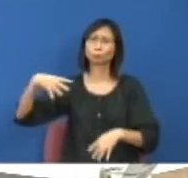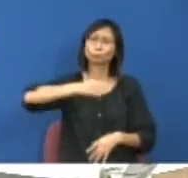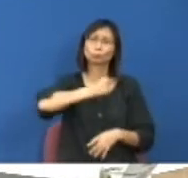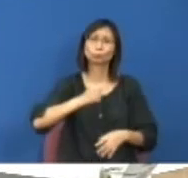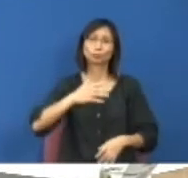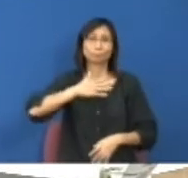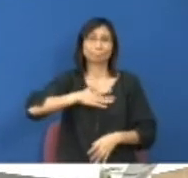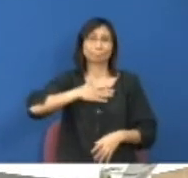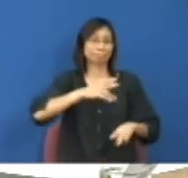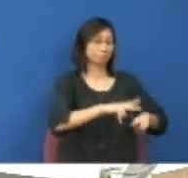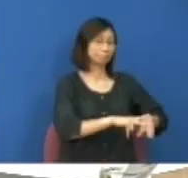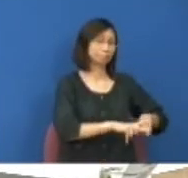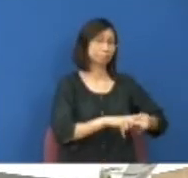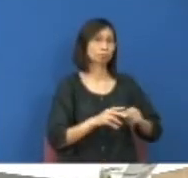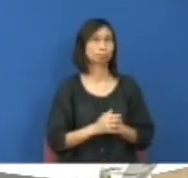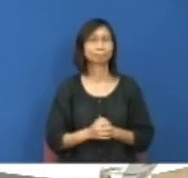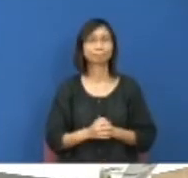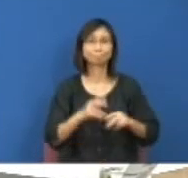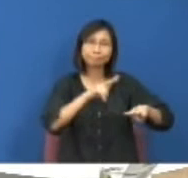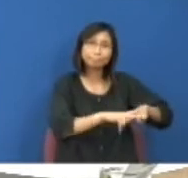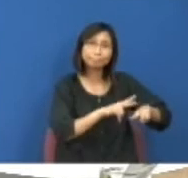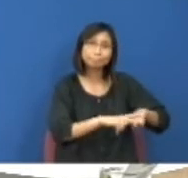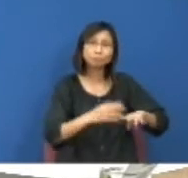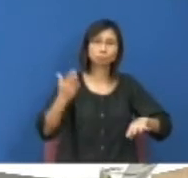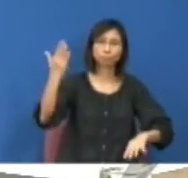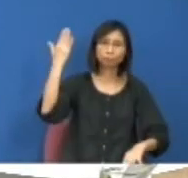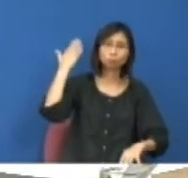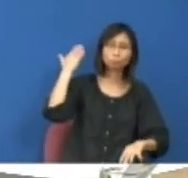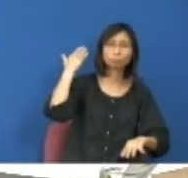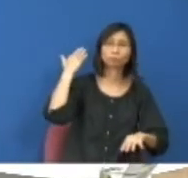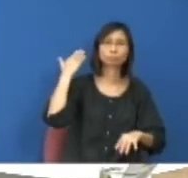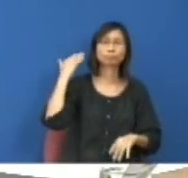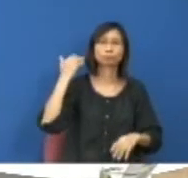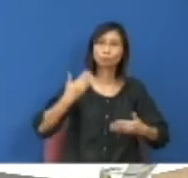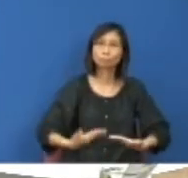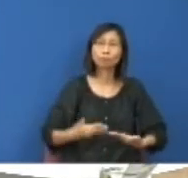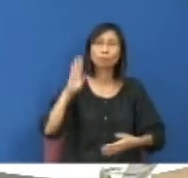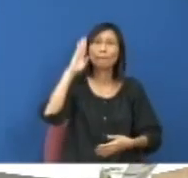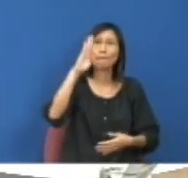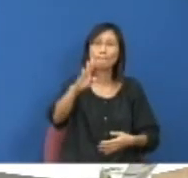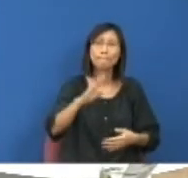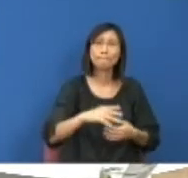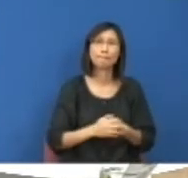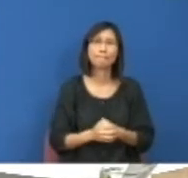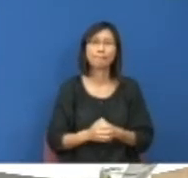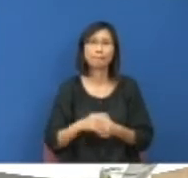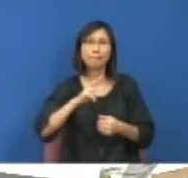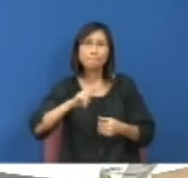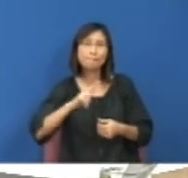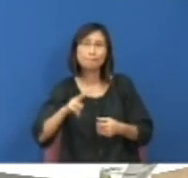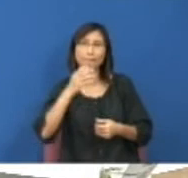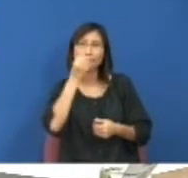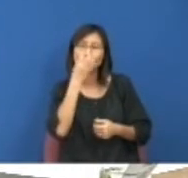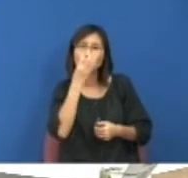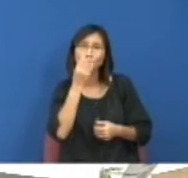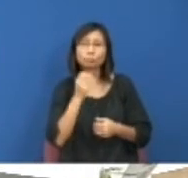話共產黨，無論係過去、現在或者將來，佢都係要同香港嘅統